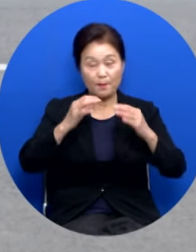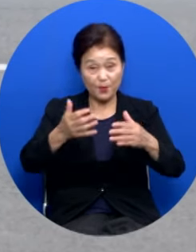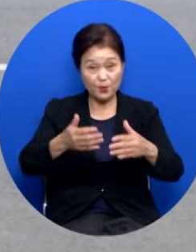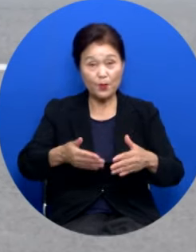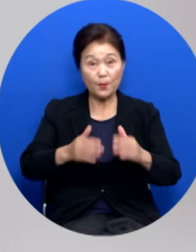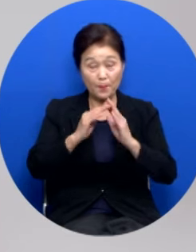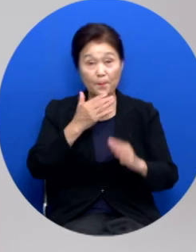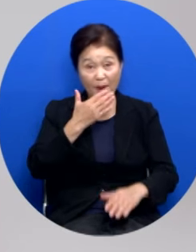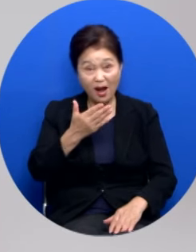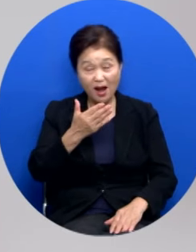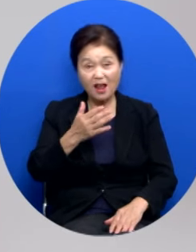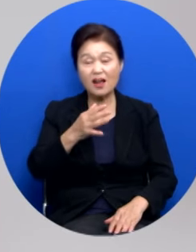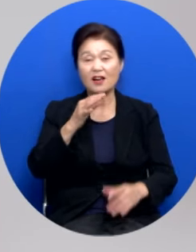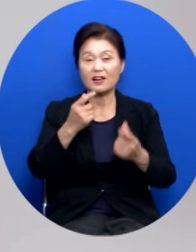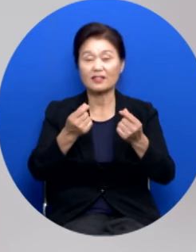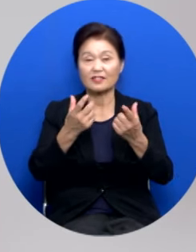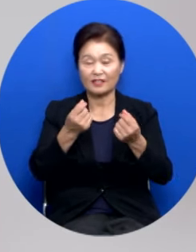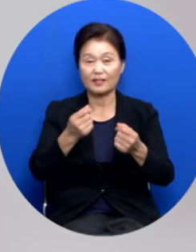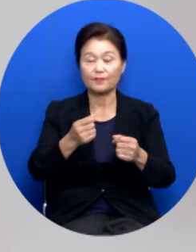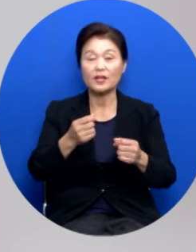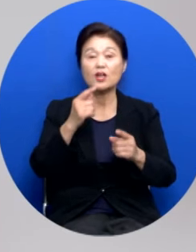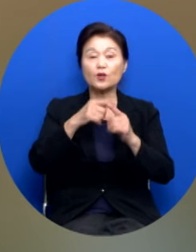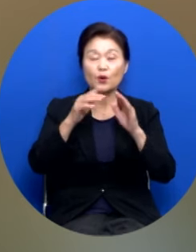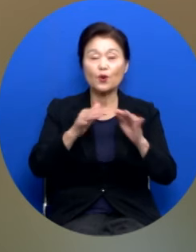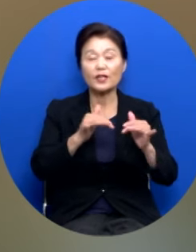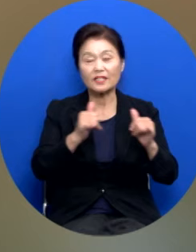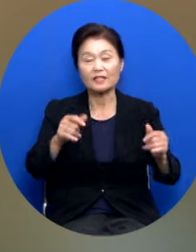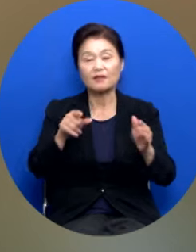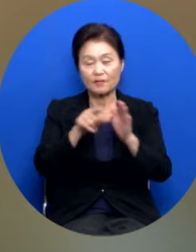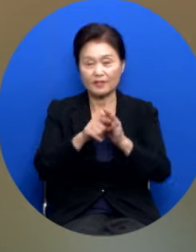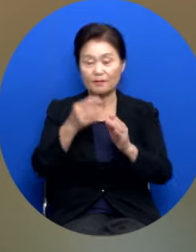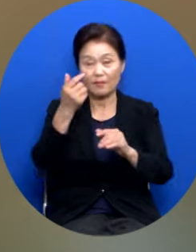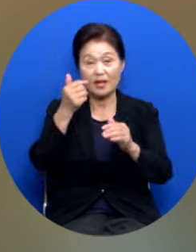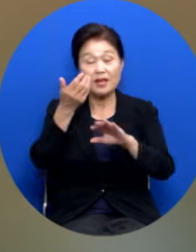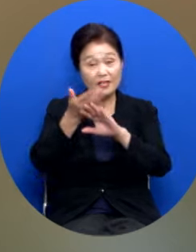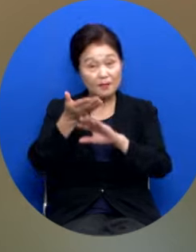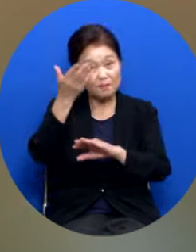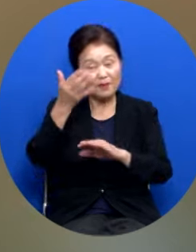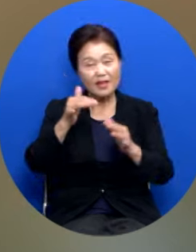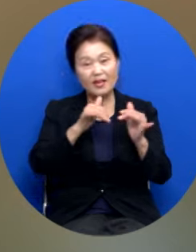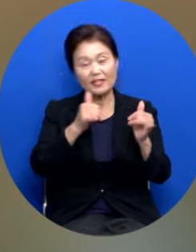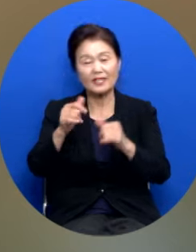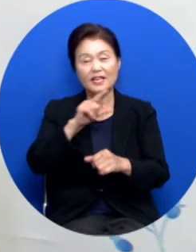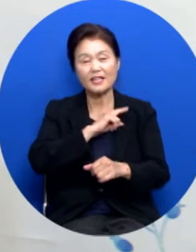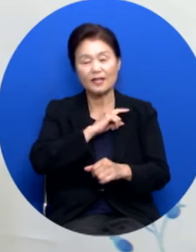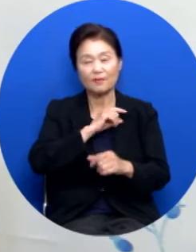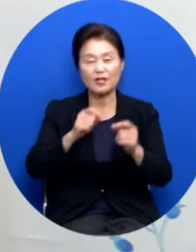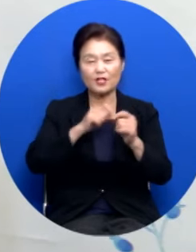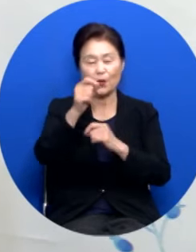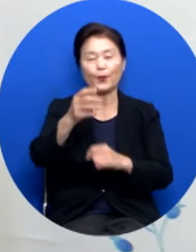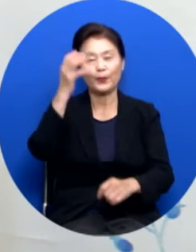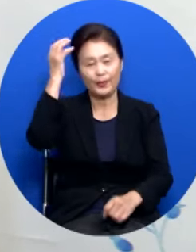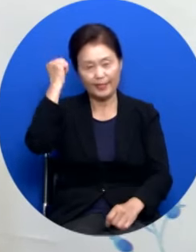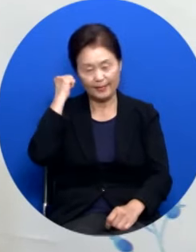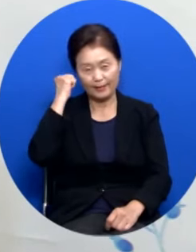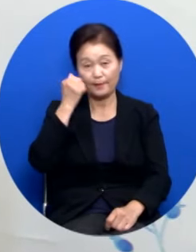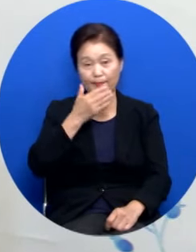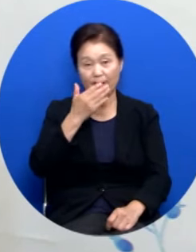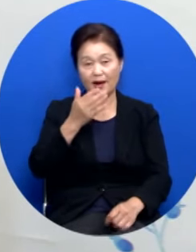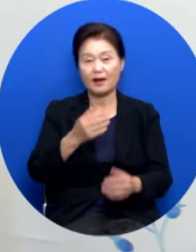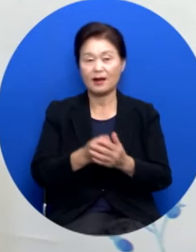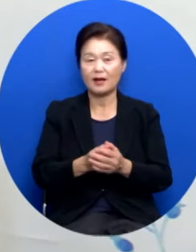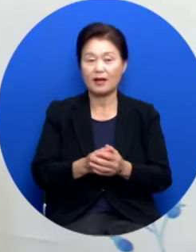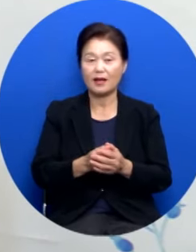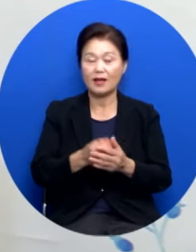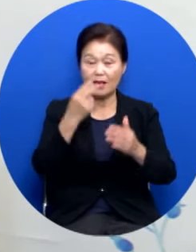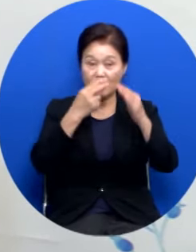것처럼 수원 종로교회 성도들은 믿음의 선배인 그들을 영원히 기억할 것입니다. 우리 비전관에